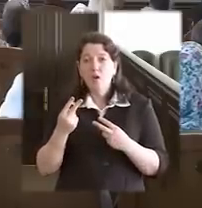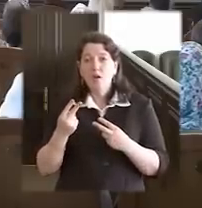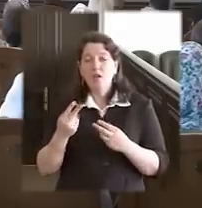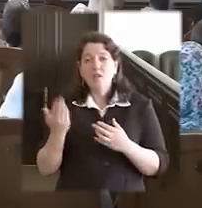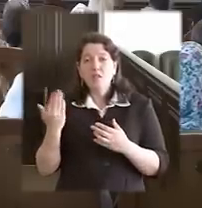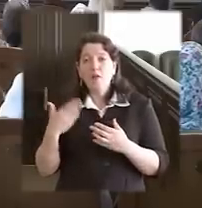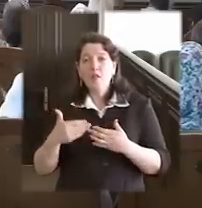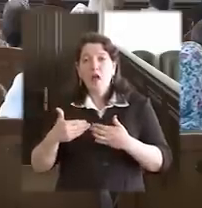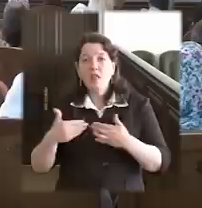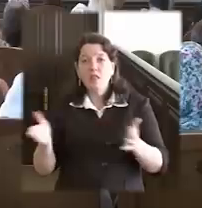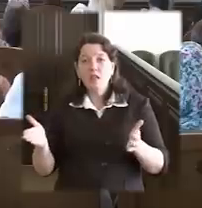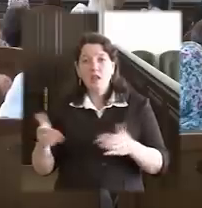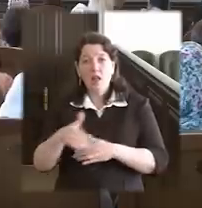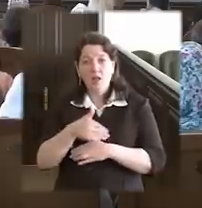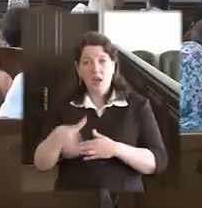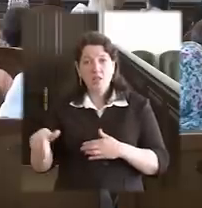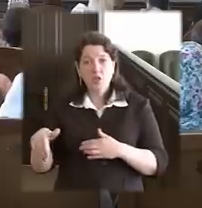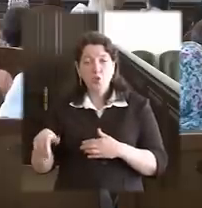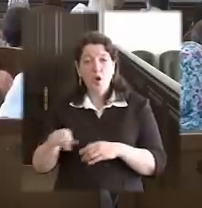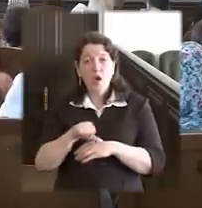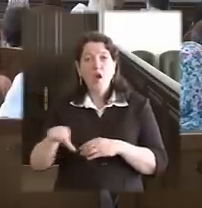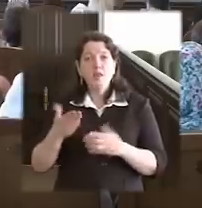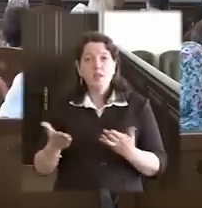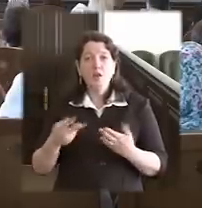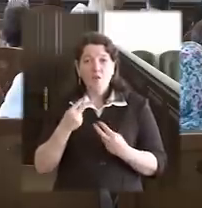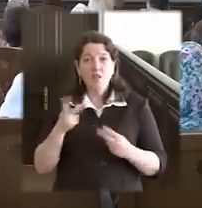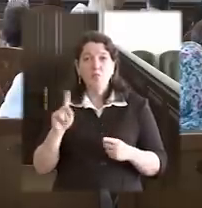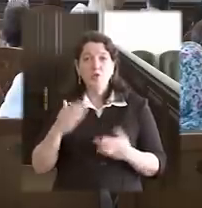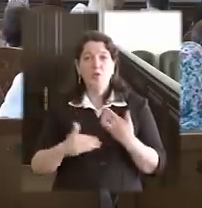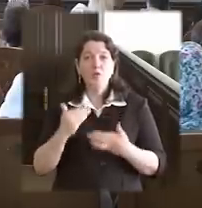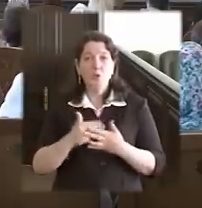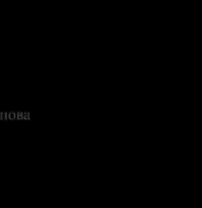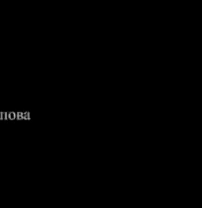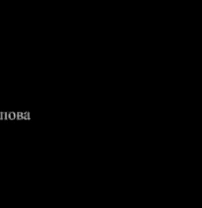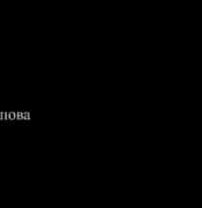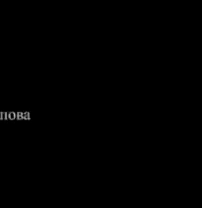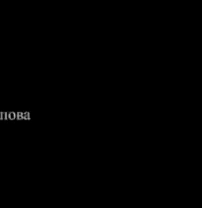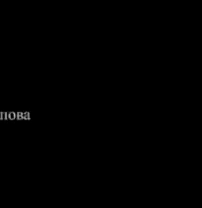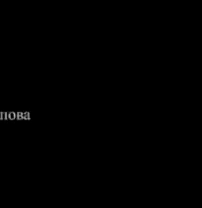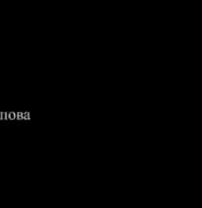открыли границу, и мы видим действительно, что происходит.